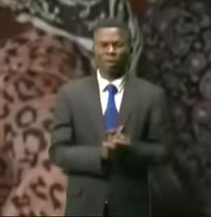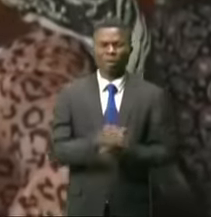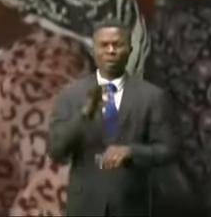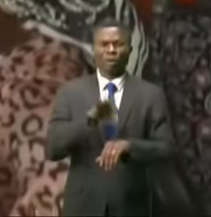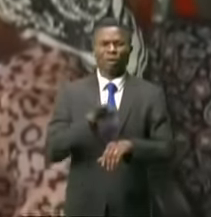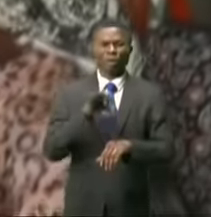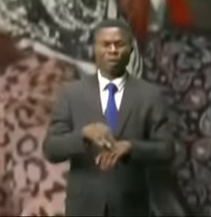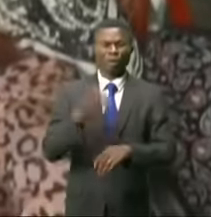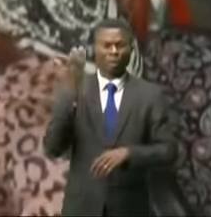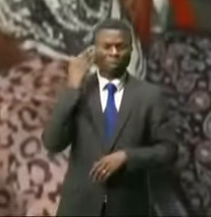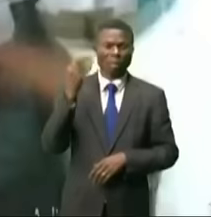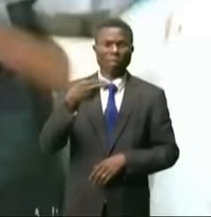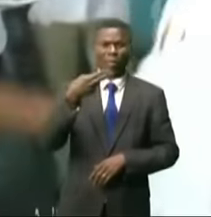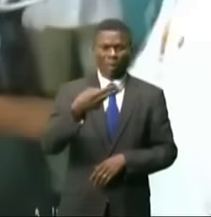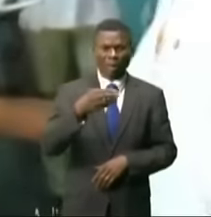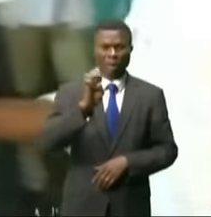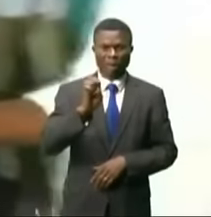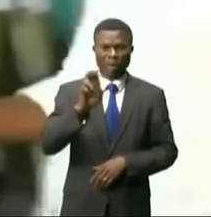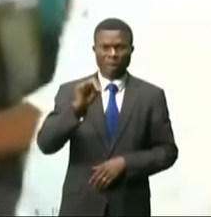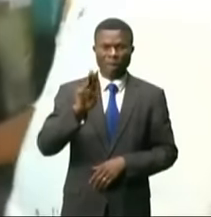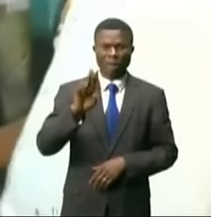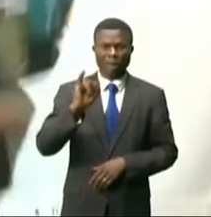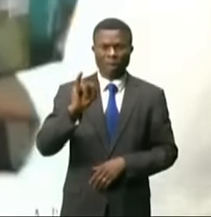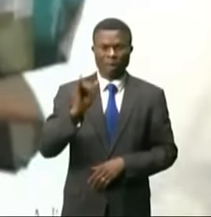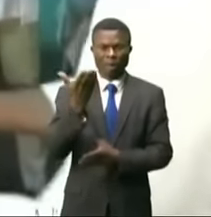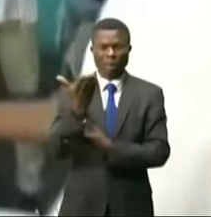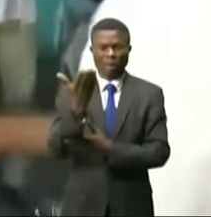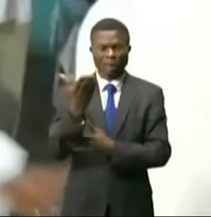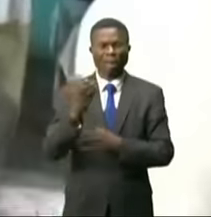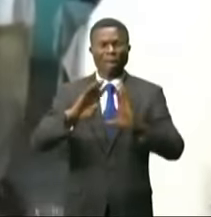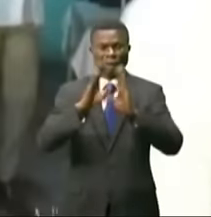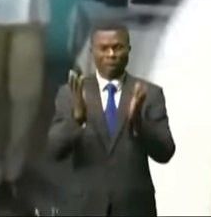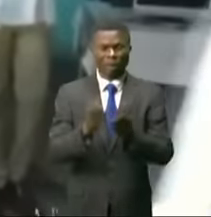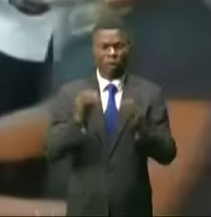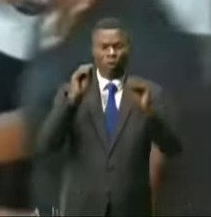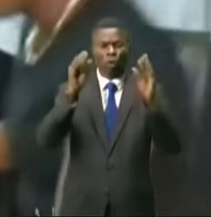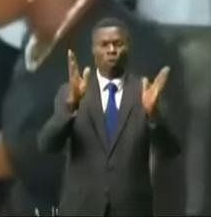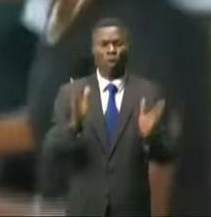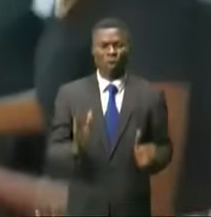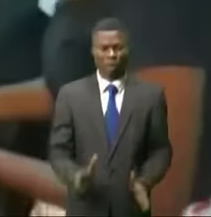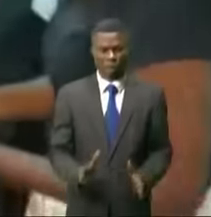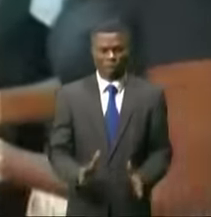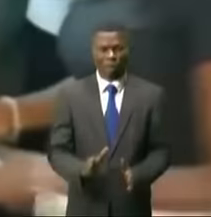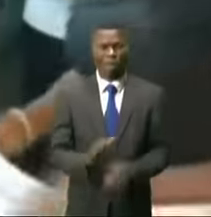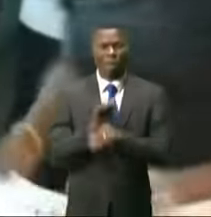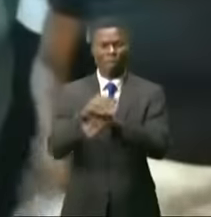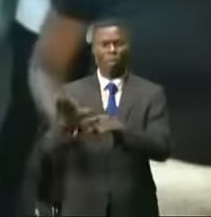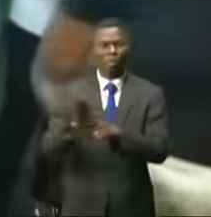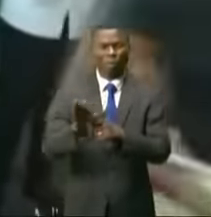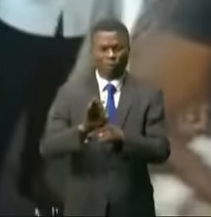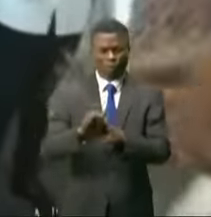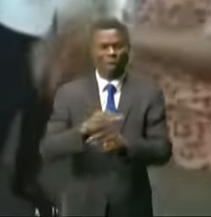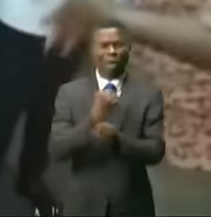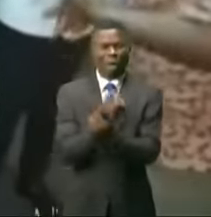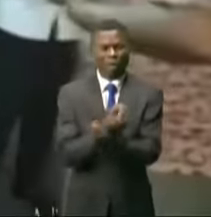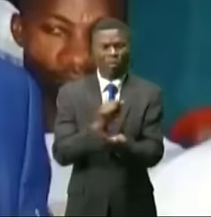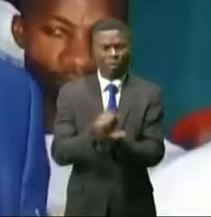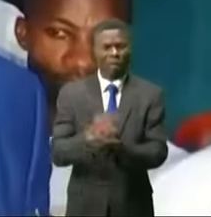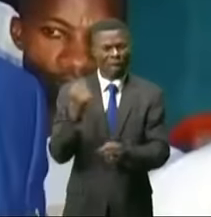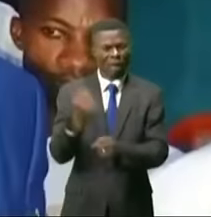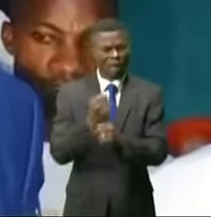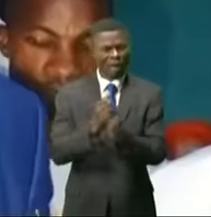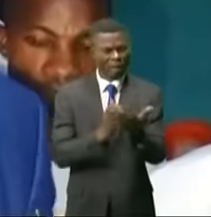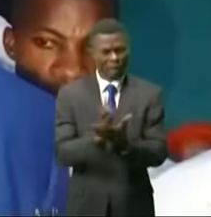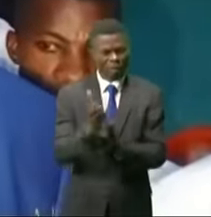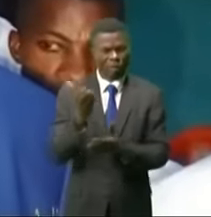Occasion pour Henri Kieto Soukavita d'inviter les bénéficiaires de cette formation à plus de professionnalisme dans l'exercice de